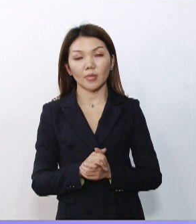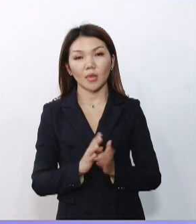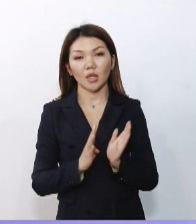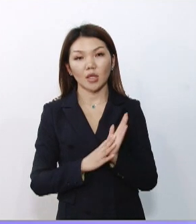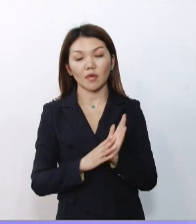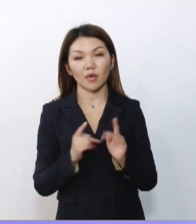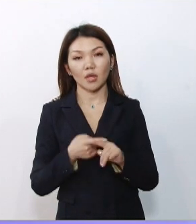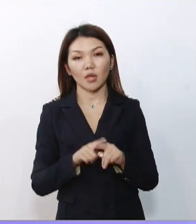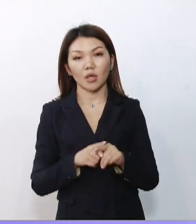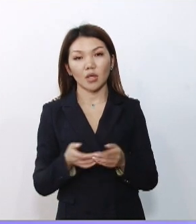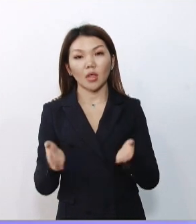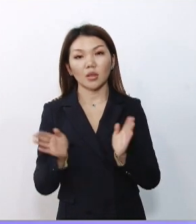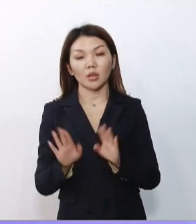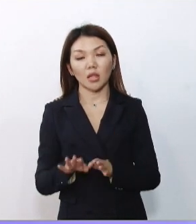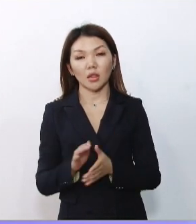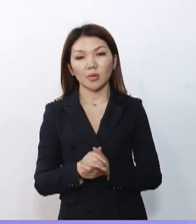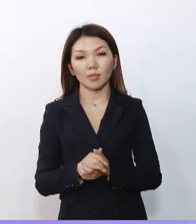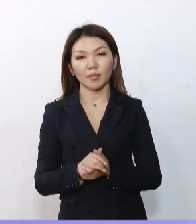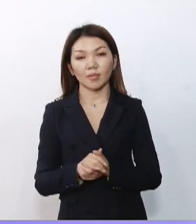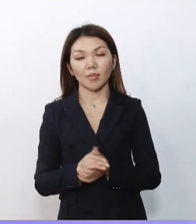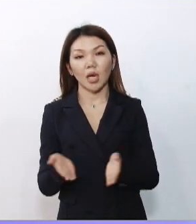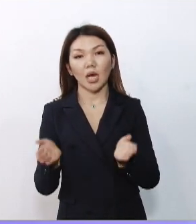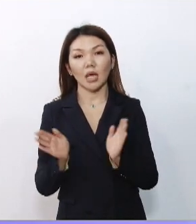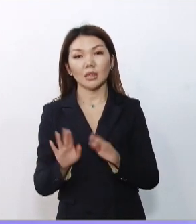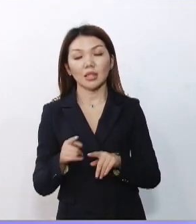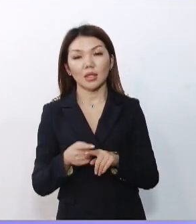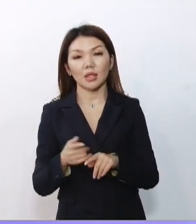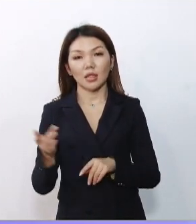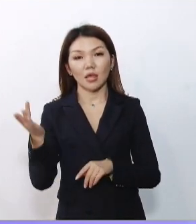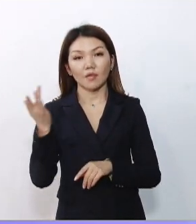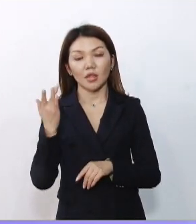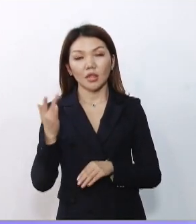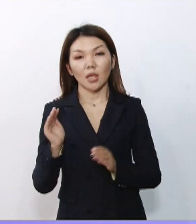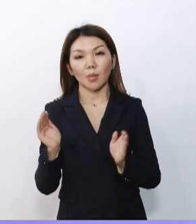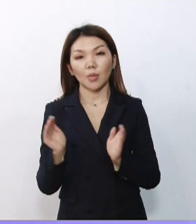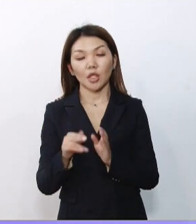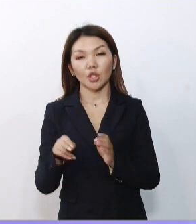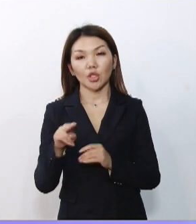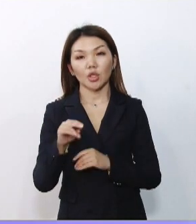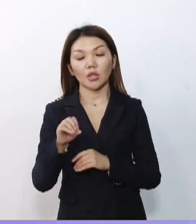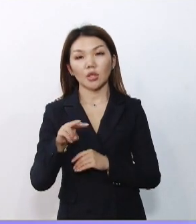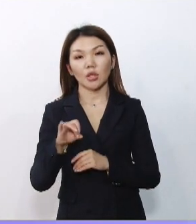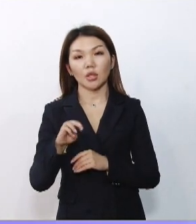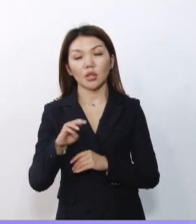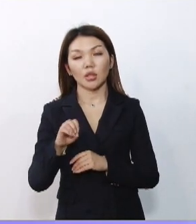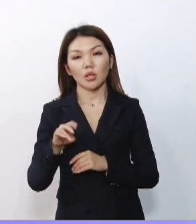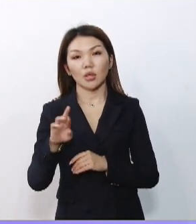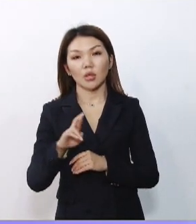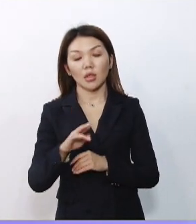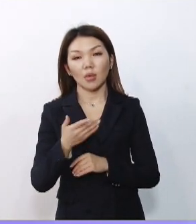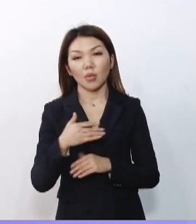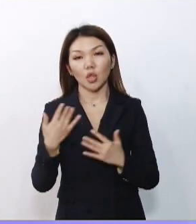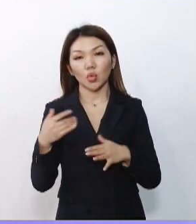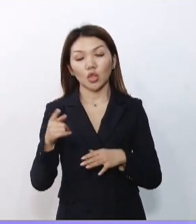9 – это остаток. Остаток всегда меньше делителя. Но мы уже умеем